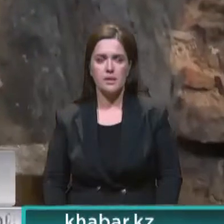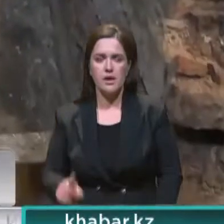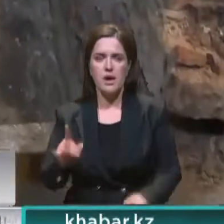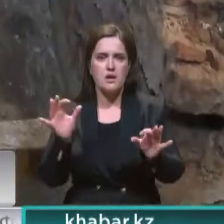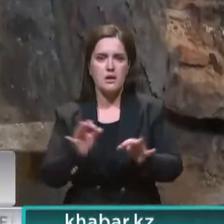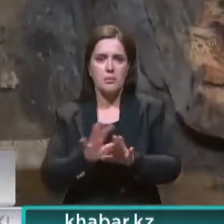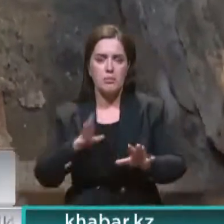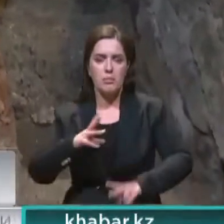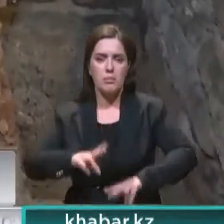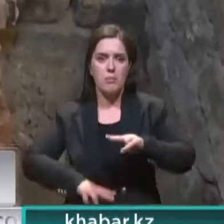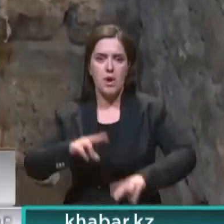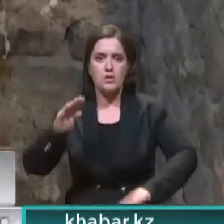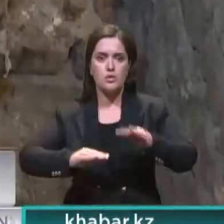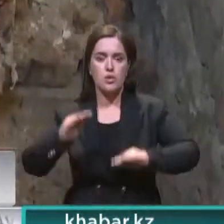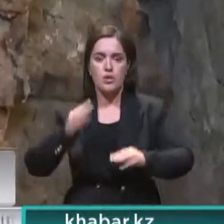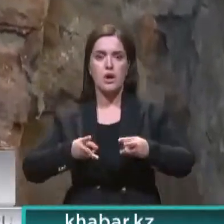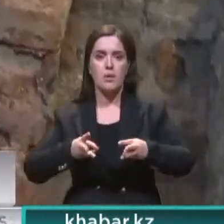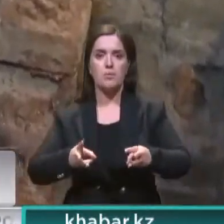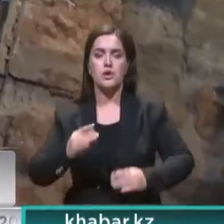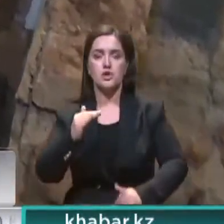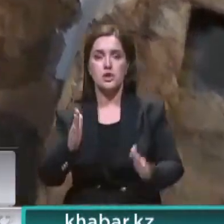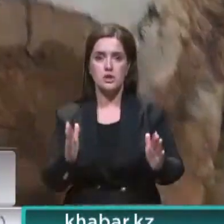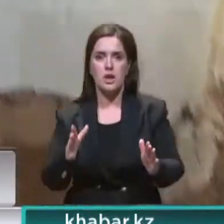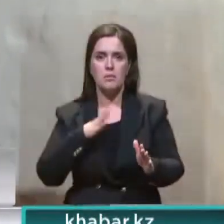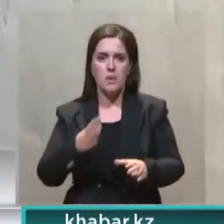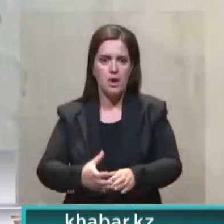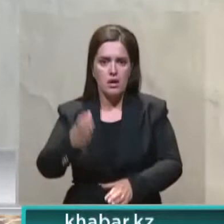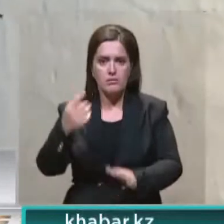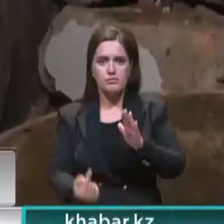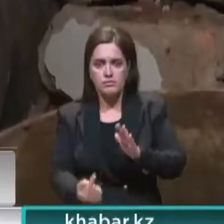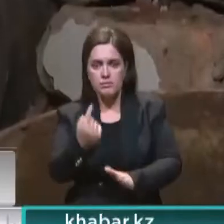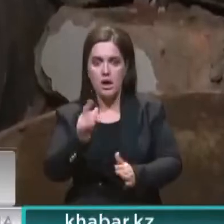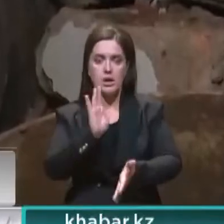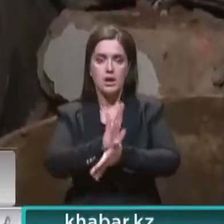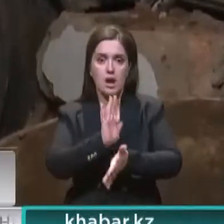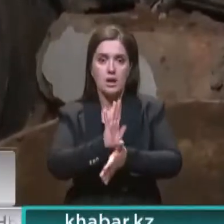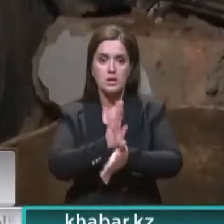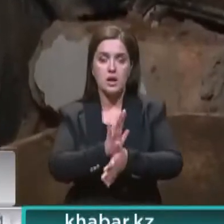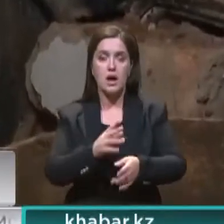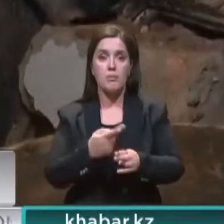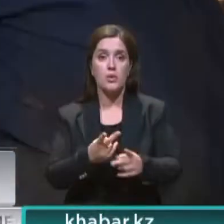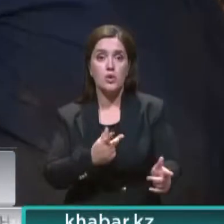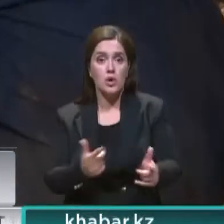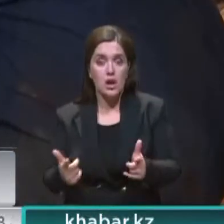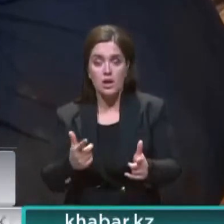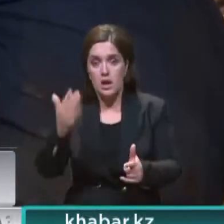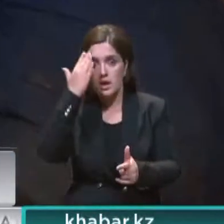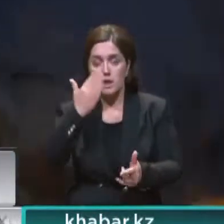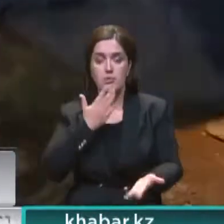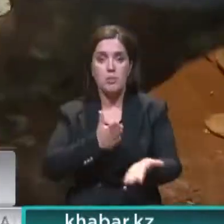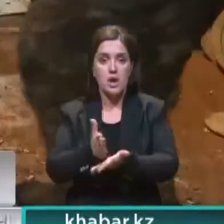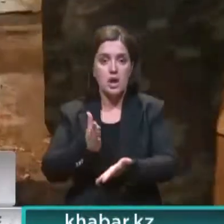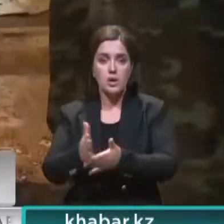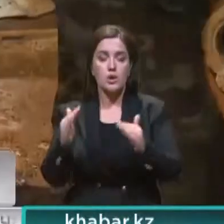было. Вот первый, второй, третий колодцы забитые были. Я вычистил все. Готовь телегу зимой, а печь летом. Рейды в частном